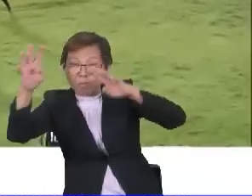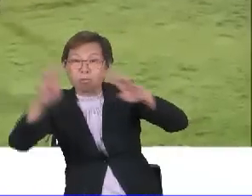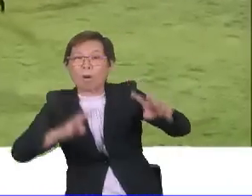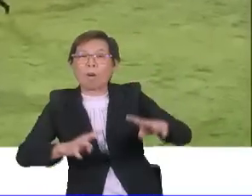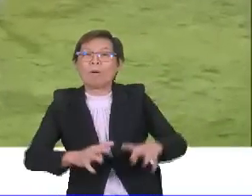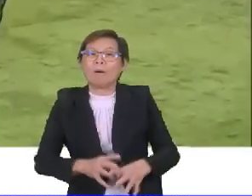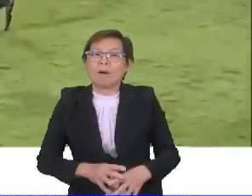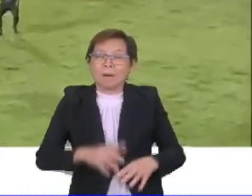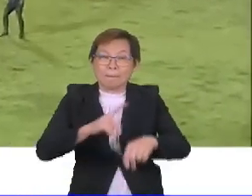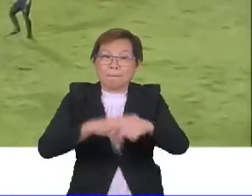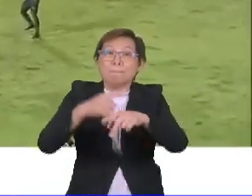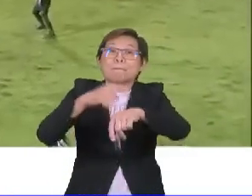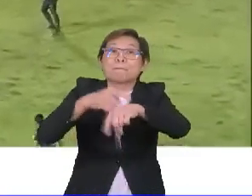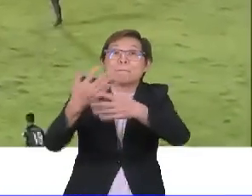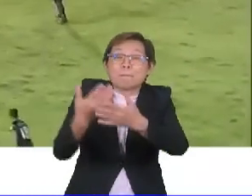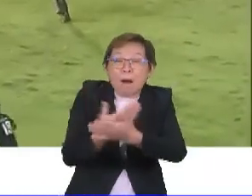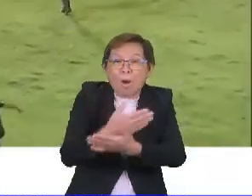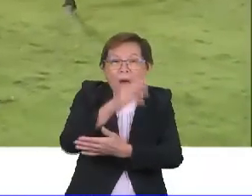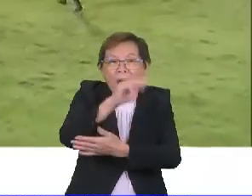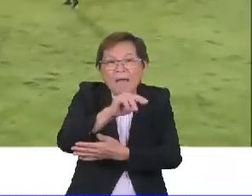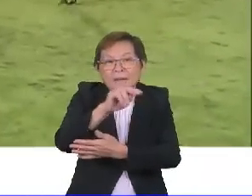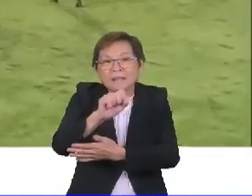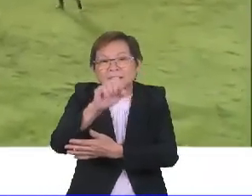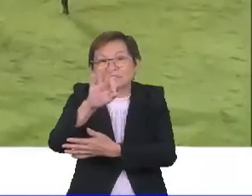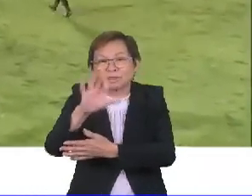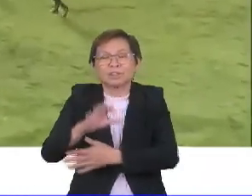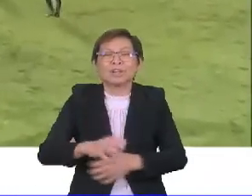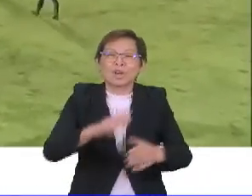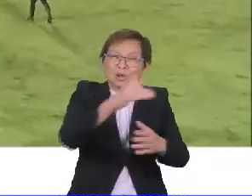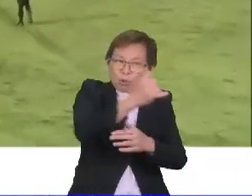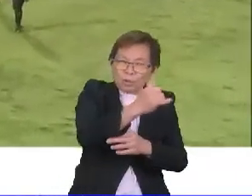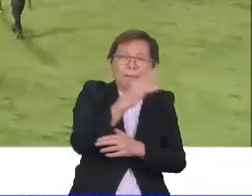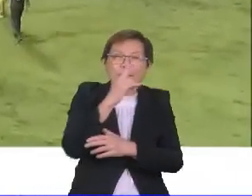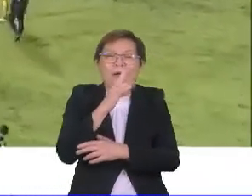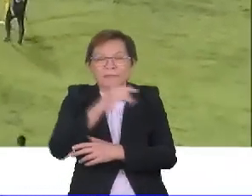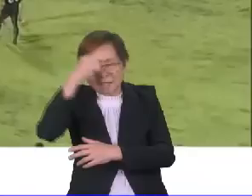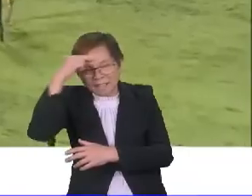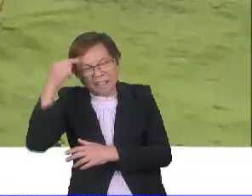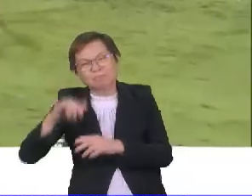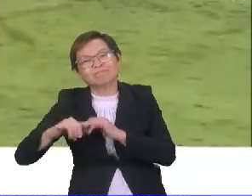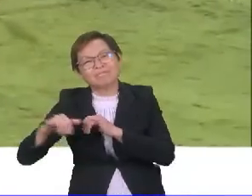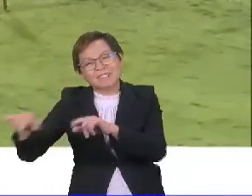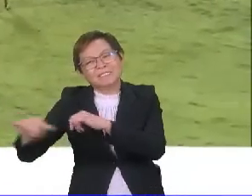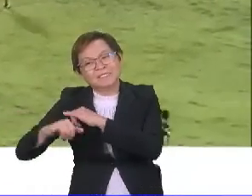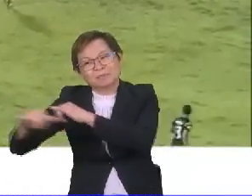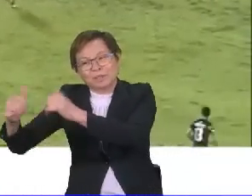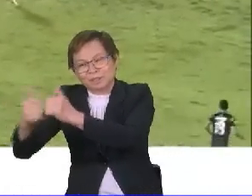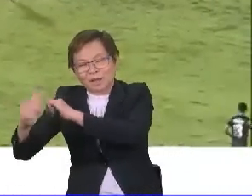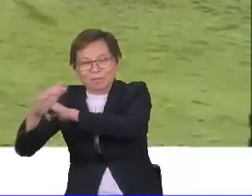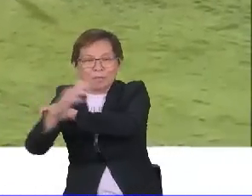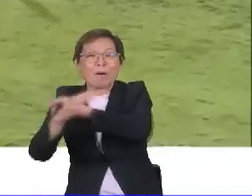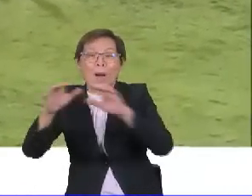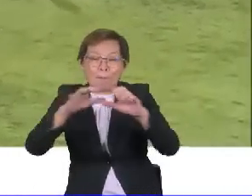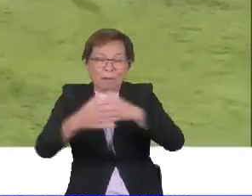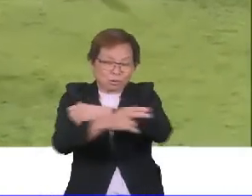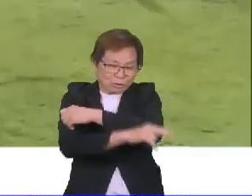musim baru skuad NFC mengekalkan warna kuning merah dan hitam yang sinonim dengan pasukan negeri itu sementara